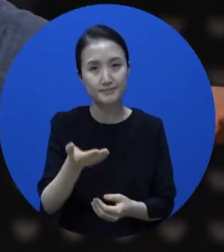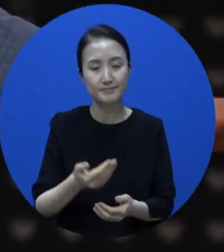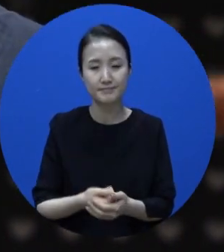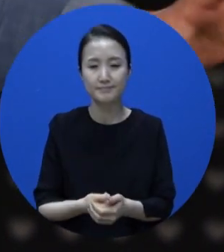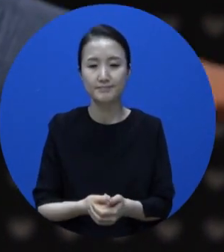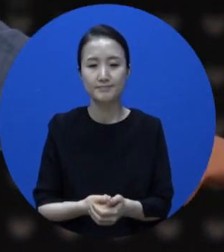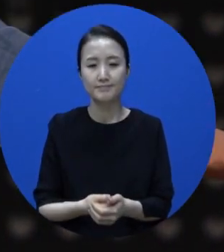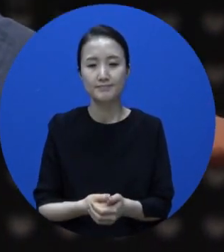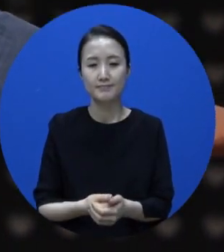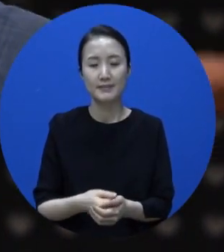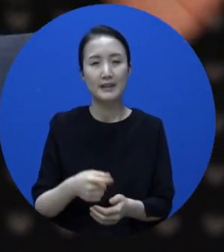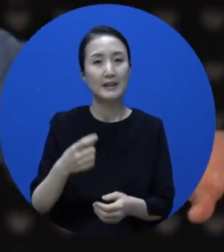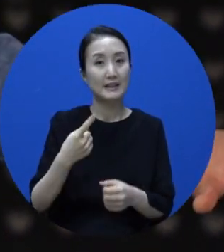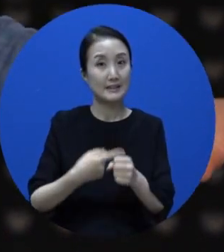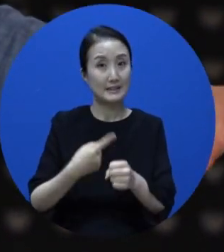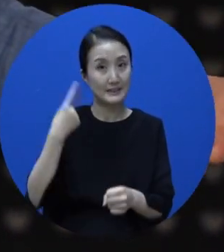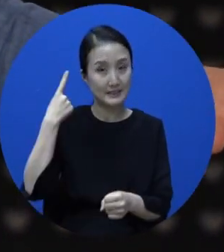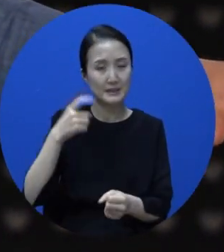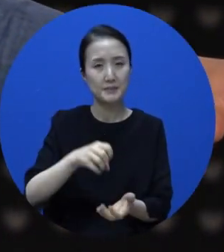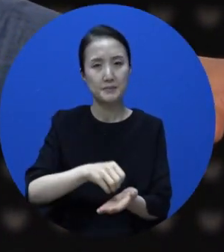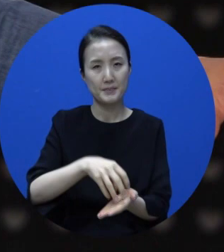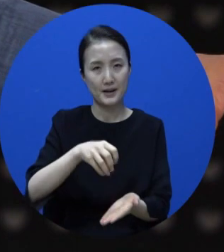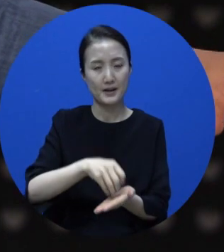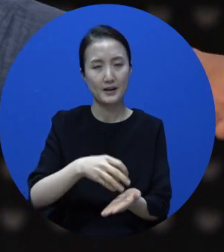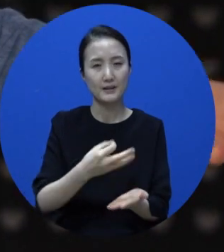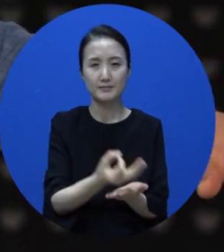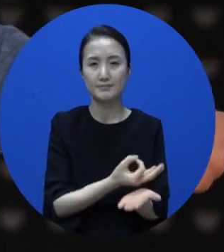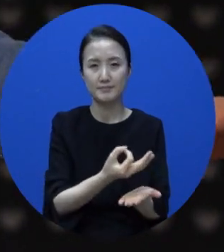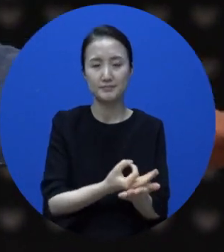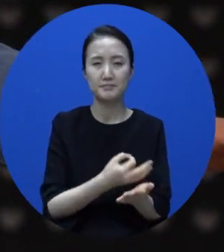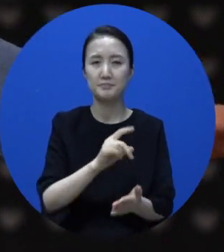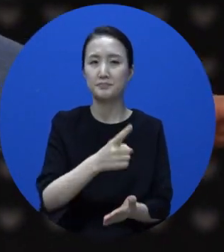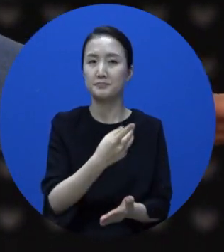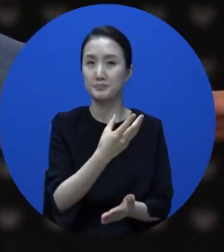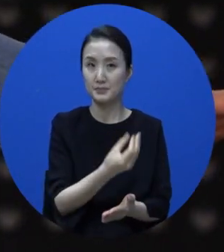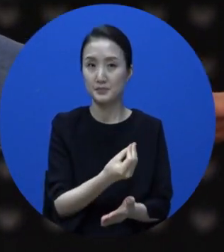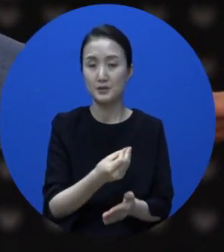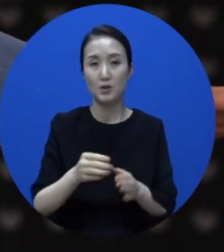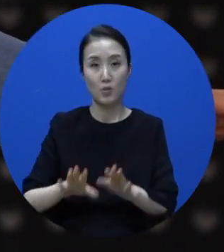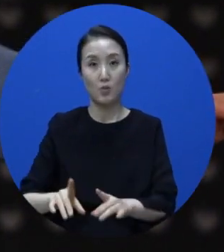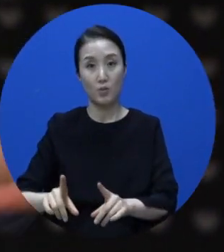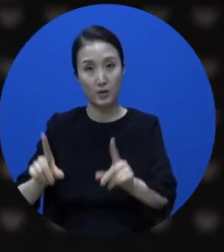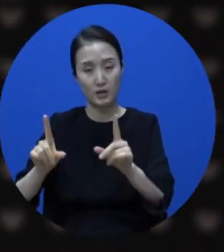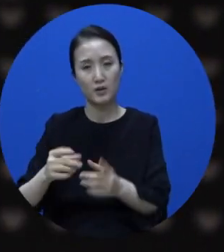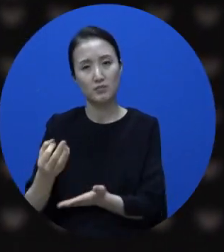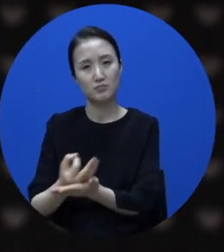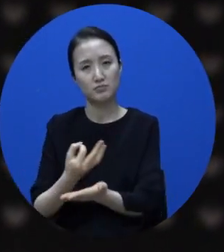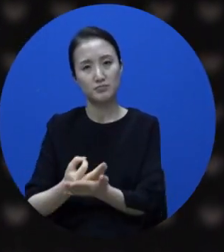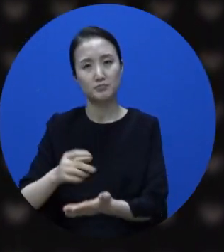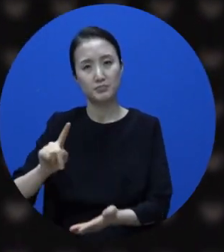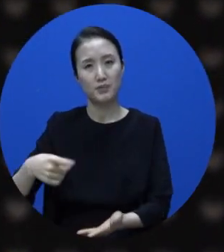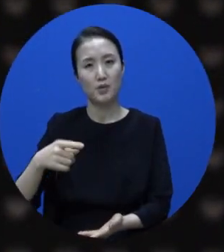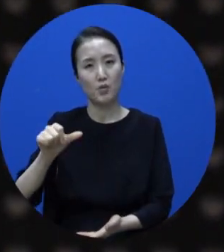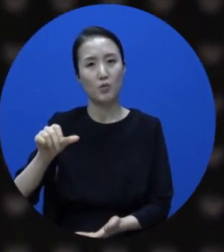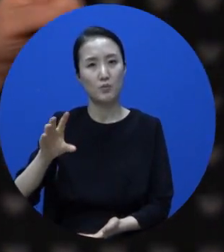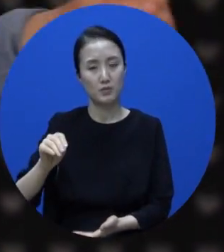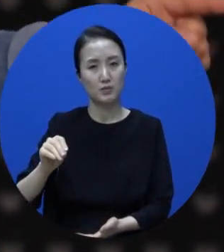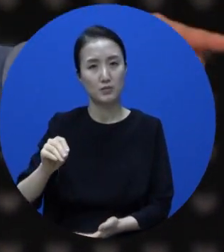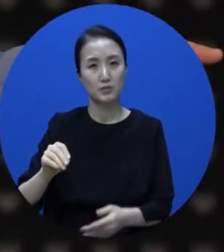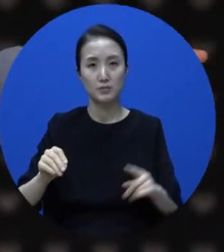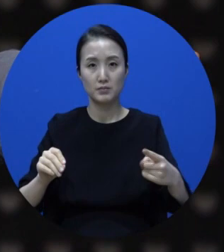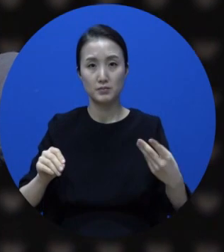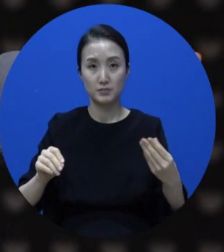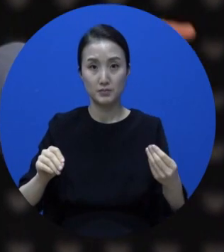빵집에 매출액이 100만원 이었어요 올해는 빵집에 매출액이 1,050,000 원 이에요 몇